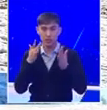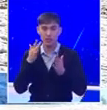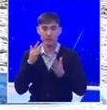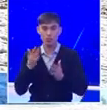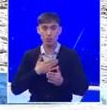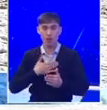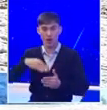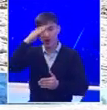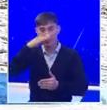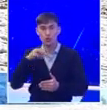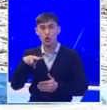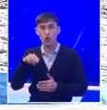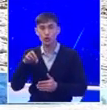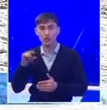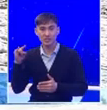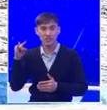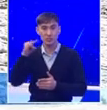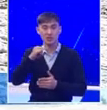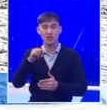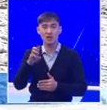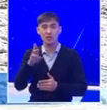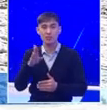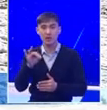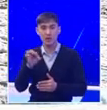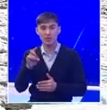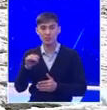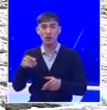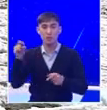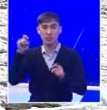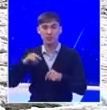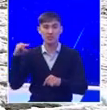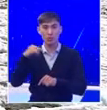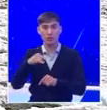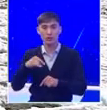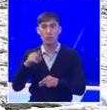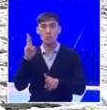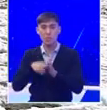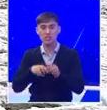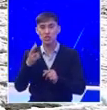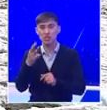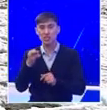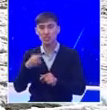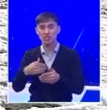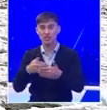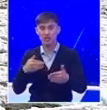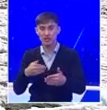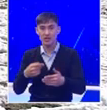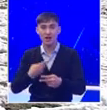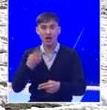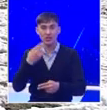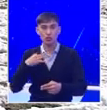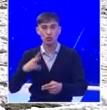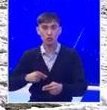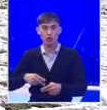лётчик-истребитель евтушенко валерий михайлович когда-то он посадил самолет без шасси заднего и я как дочь